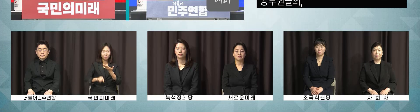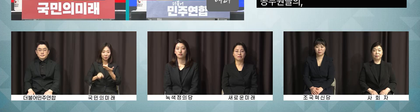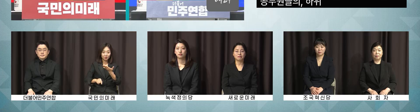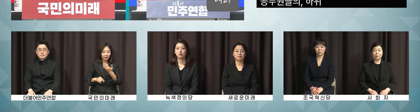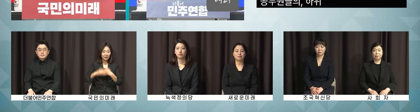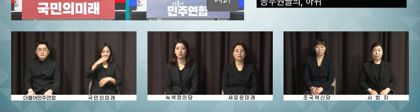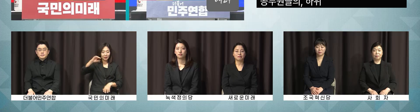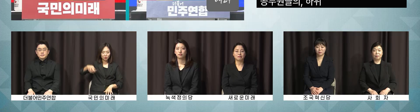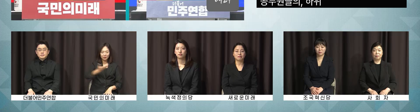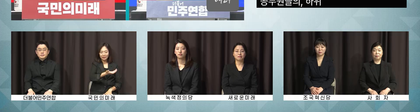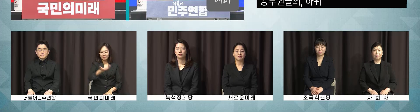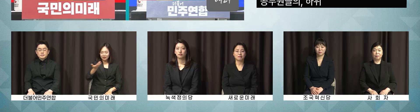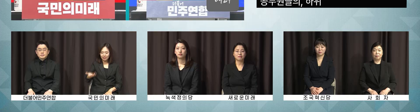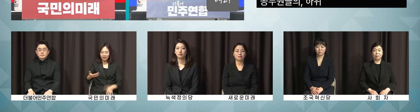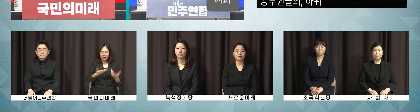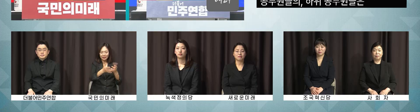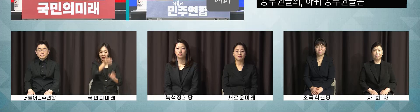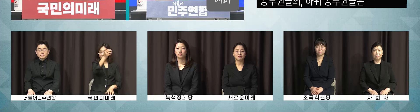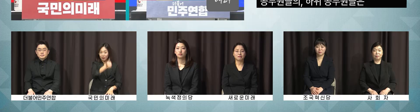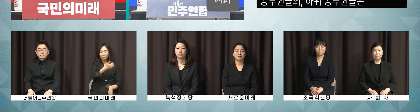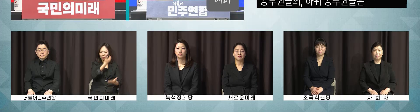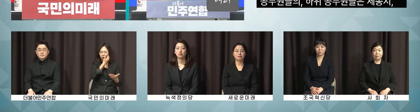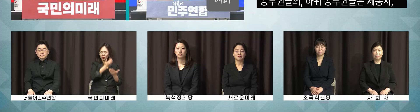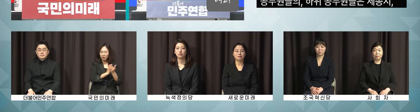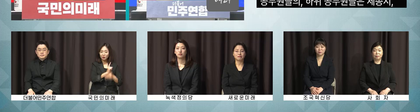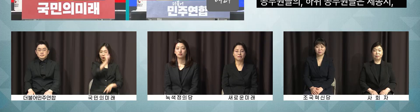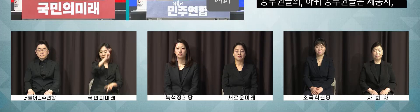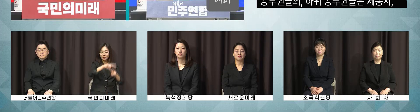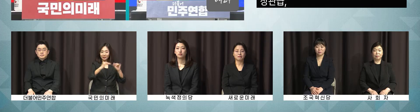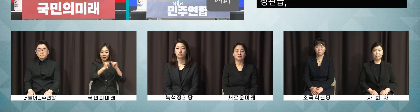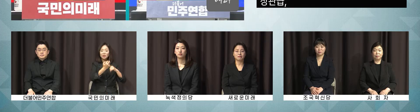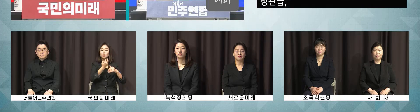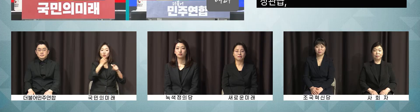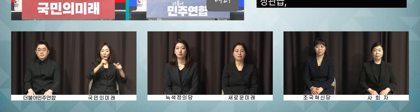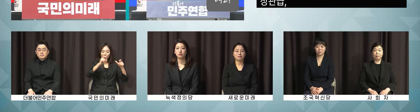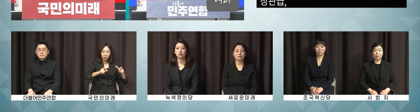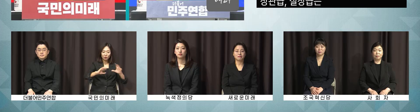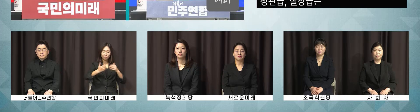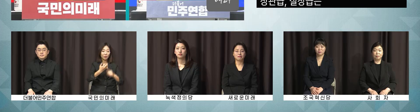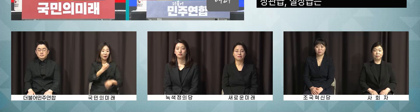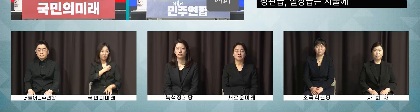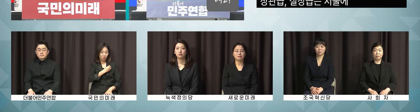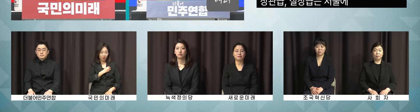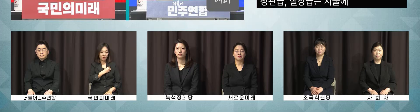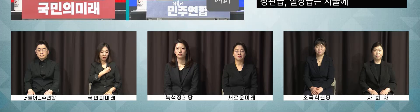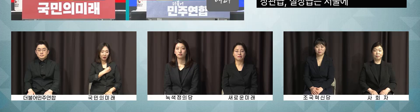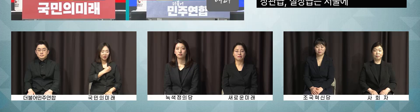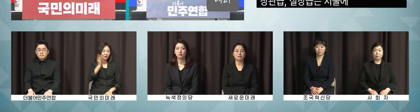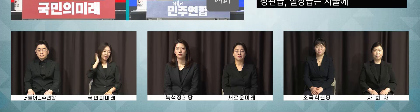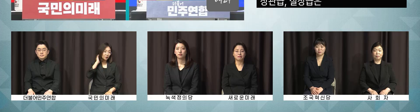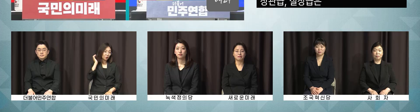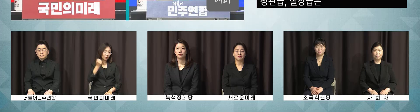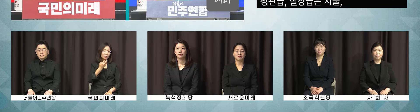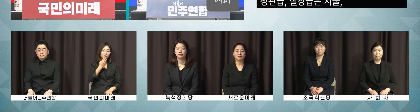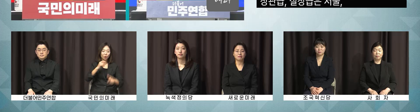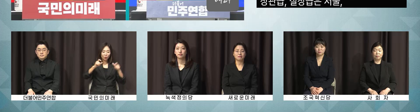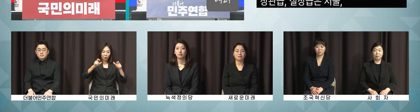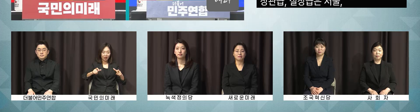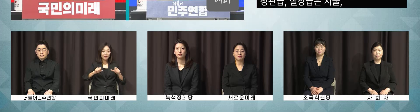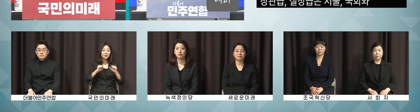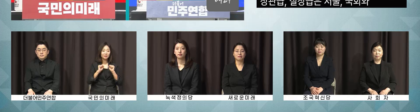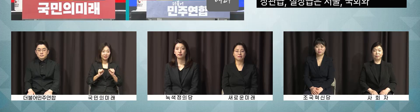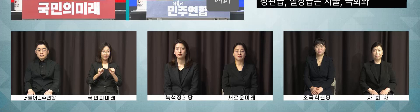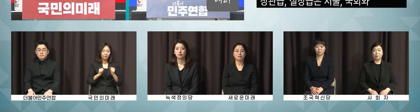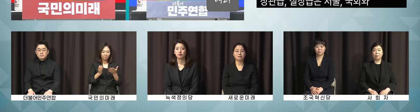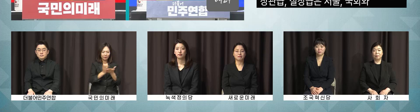이 세종시에 그리고 장관급과 실장급은 서울에 그리고 국회와 그리고 대통령실은 또 서울에